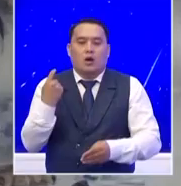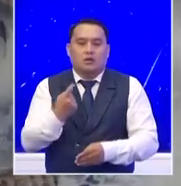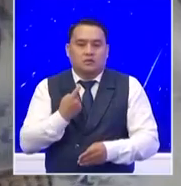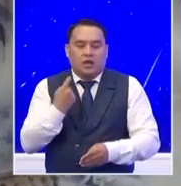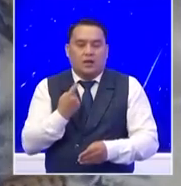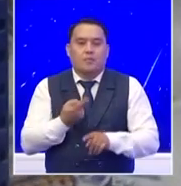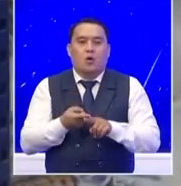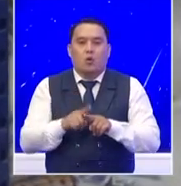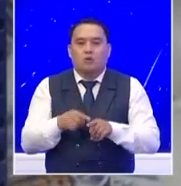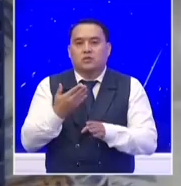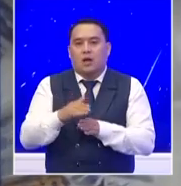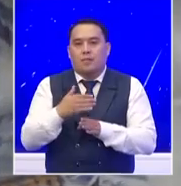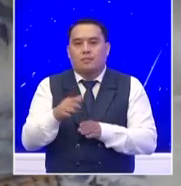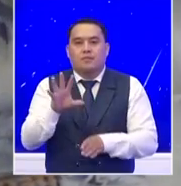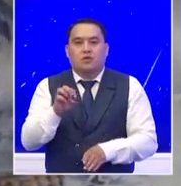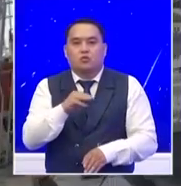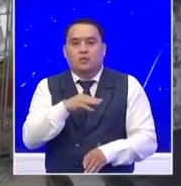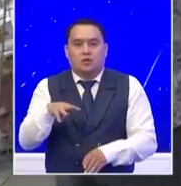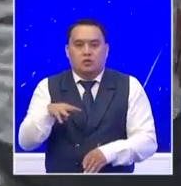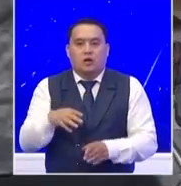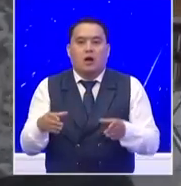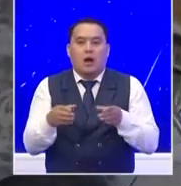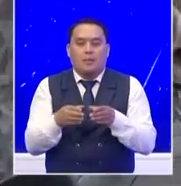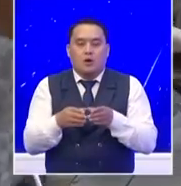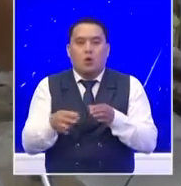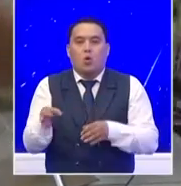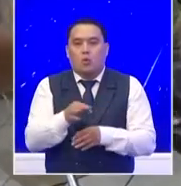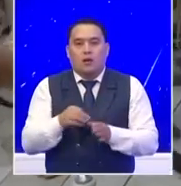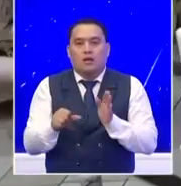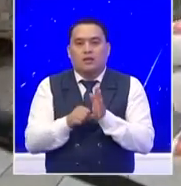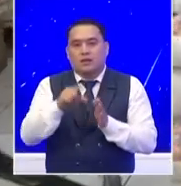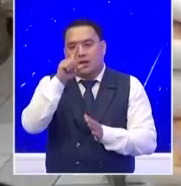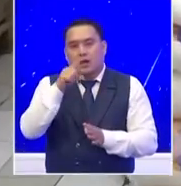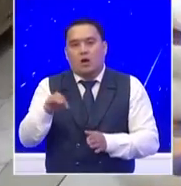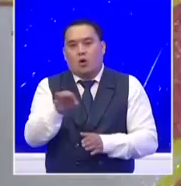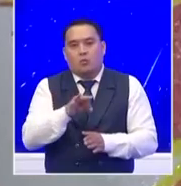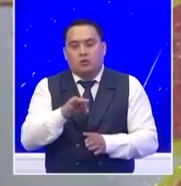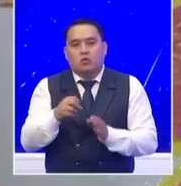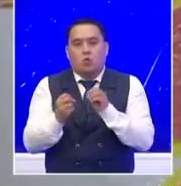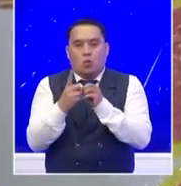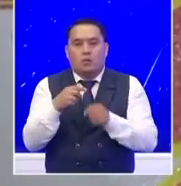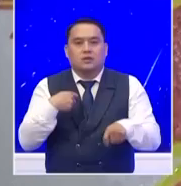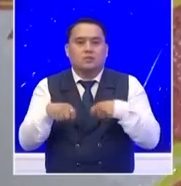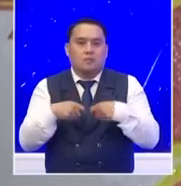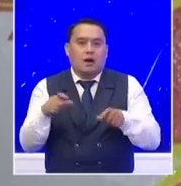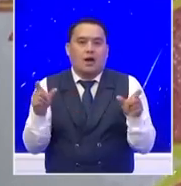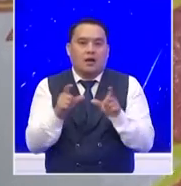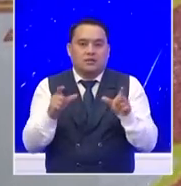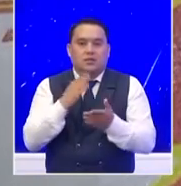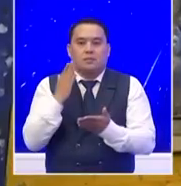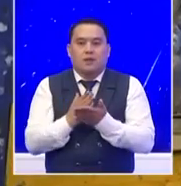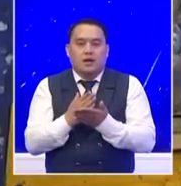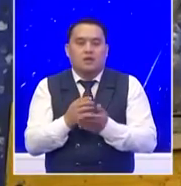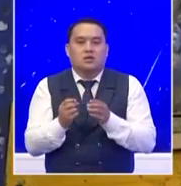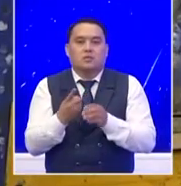бұйырды. Несие көлемі 500 миллион, ал компанияның облыстың 6 аймағында 11 сауда нысаны бар. Яғни жарты